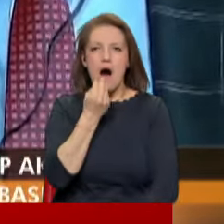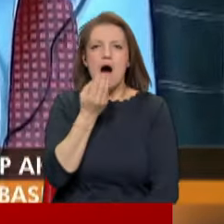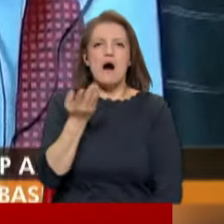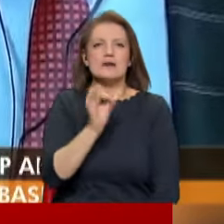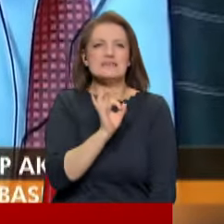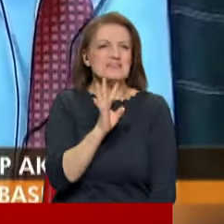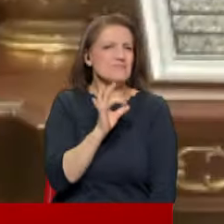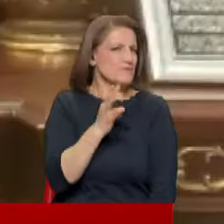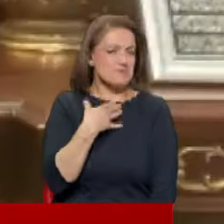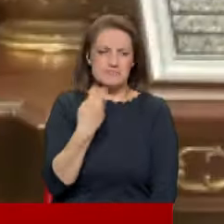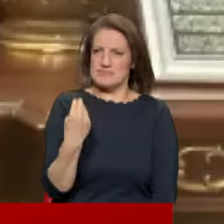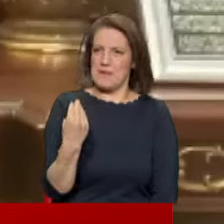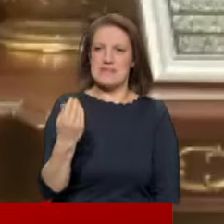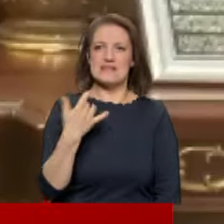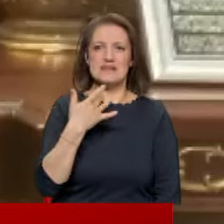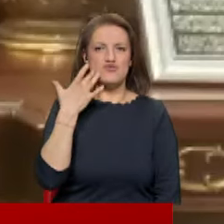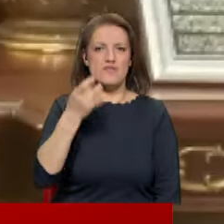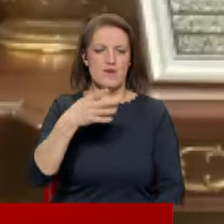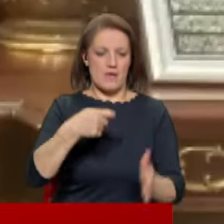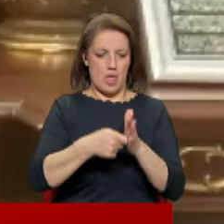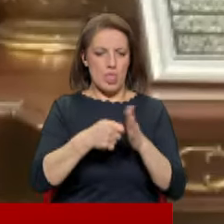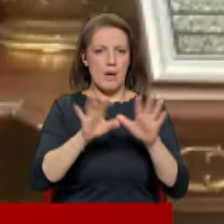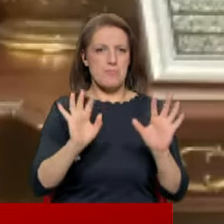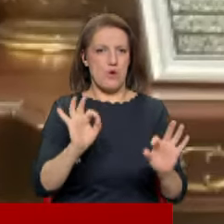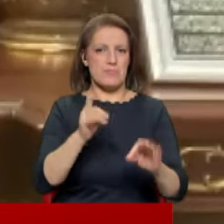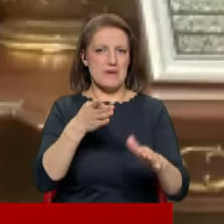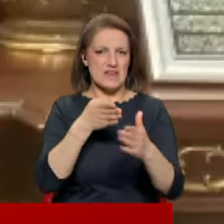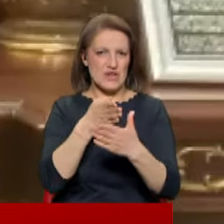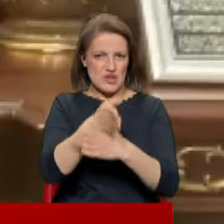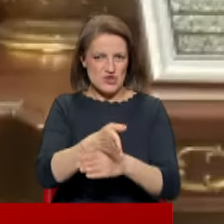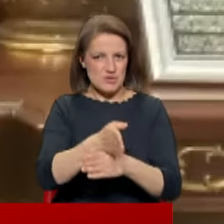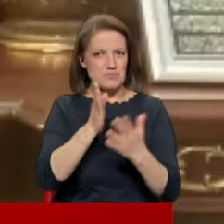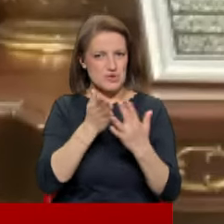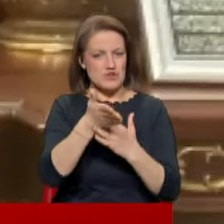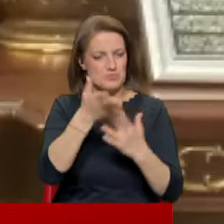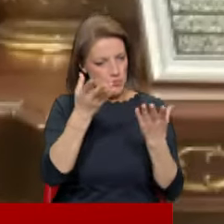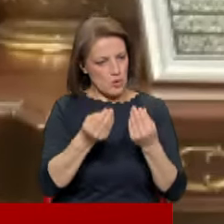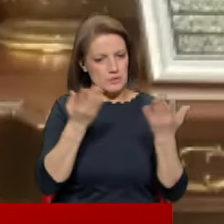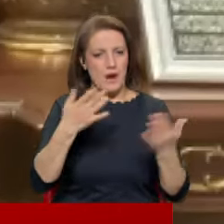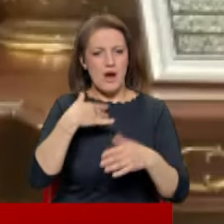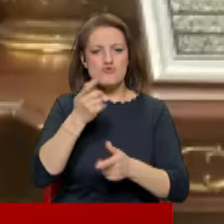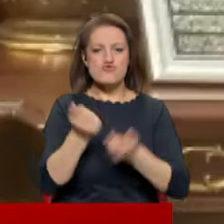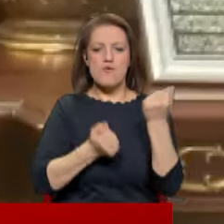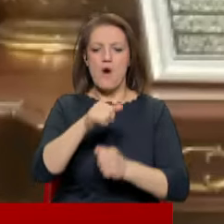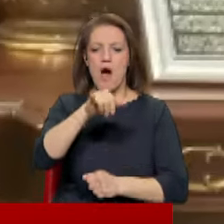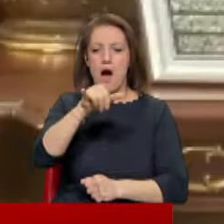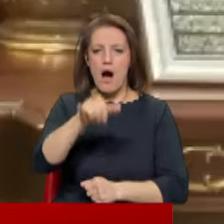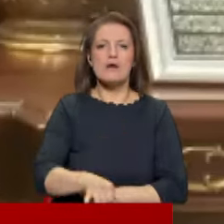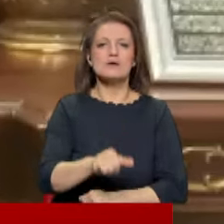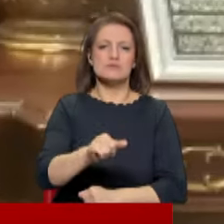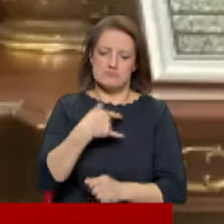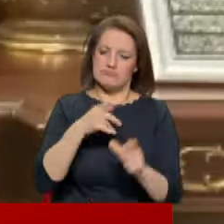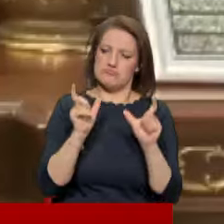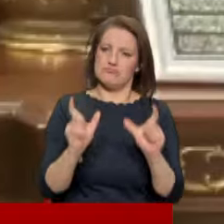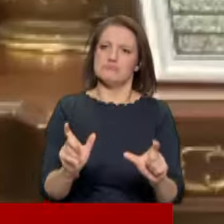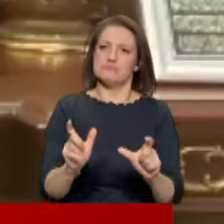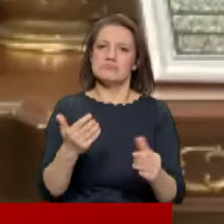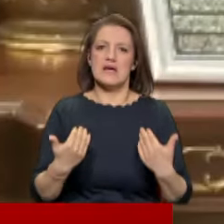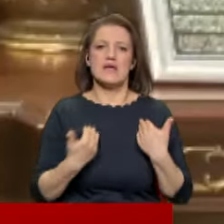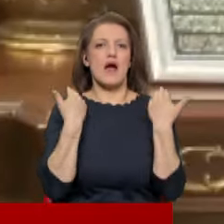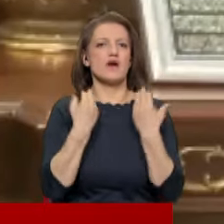lokma geçmedi. Şeffaflık adına böyle bir girişimde bulundum. Şoför esnafının hakkını sonuna kadar savunacağım.